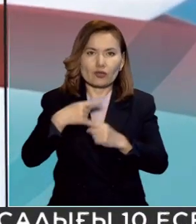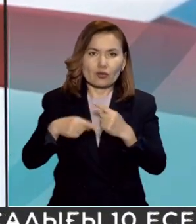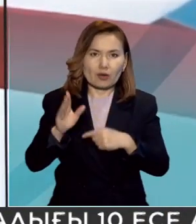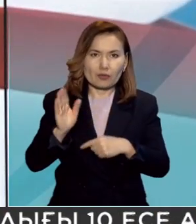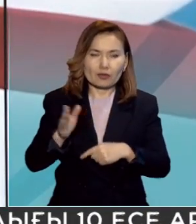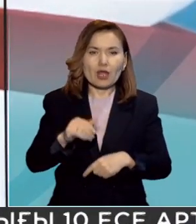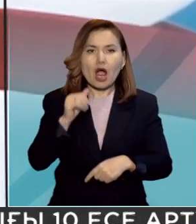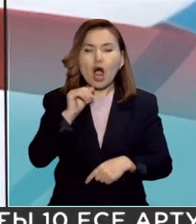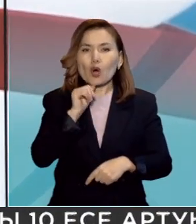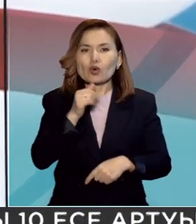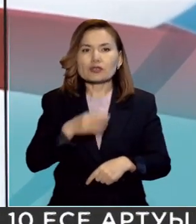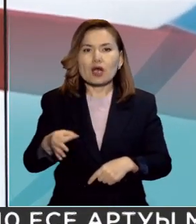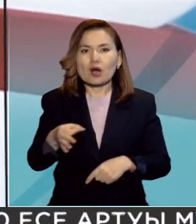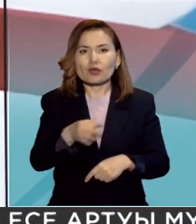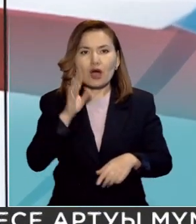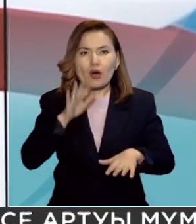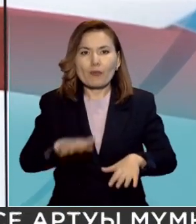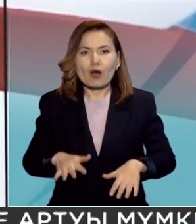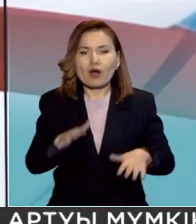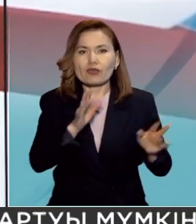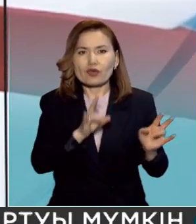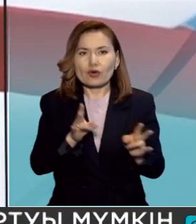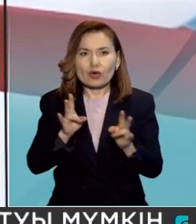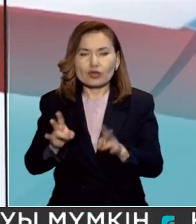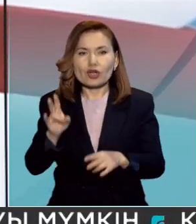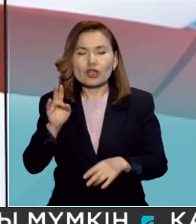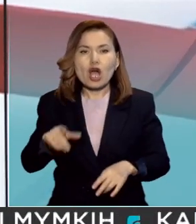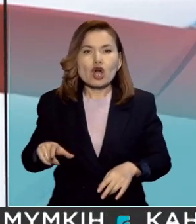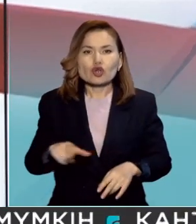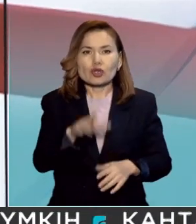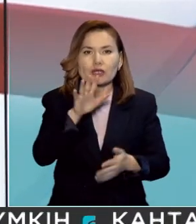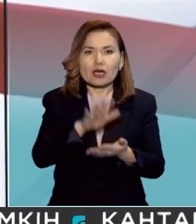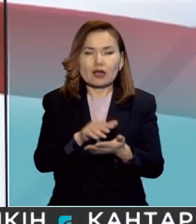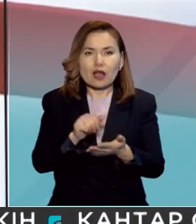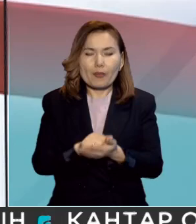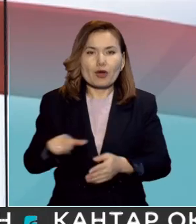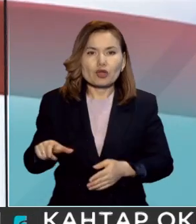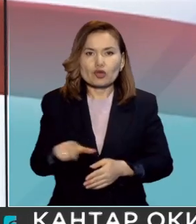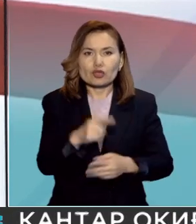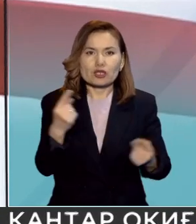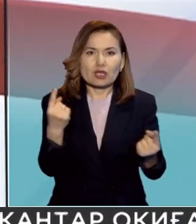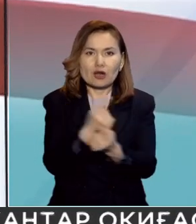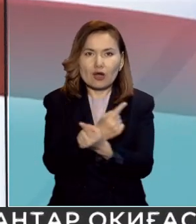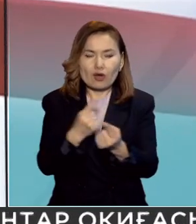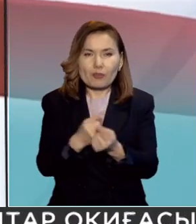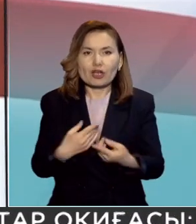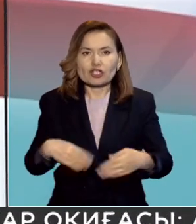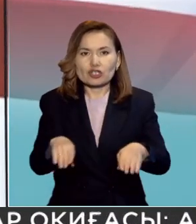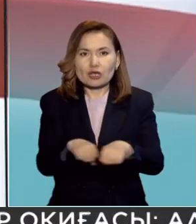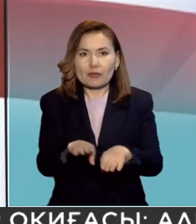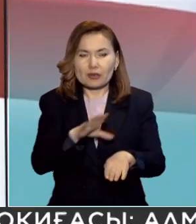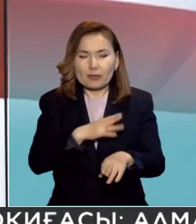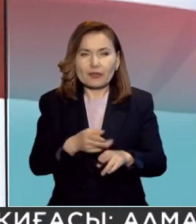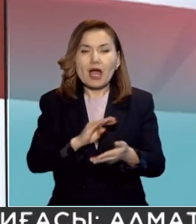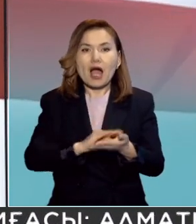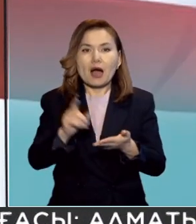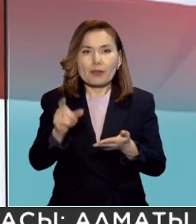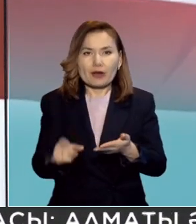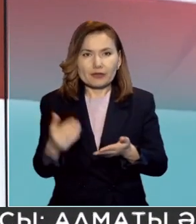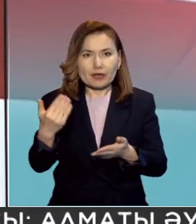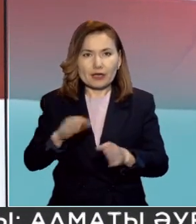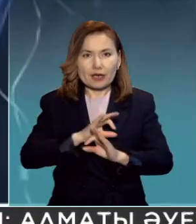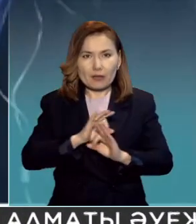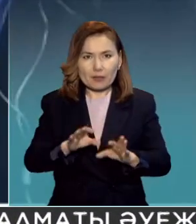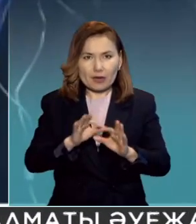Қостанай облысында бұған дейін тасқын салдарынан жолдар бұзылып, бірнеше бағытта қозғалыс тоқтаған айтқан болатынбыз. Қазір өңірдегі тілшіміз Дәуренбек